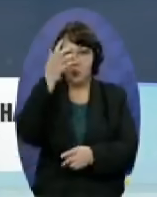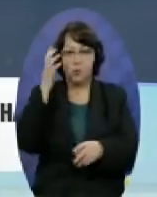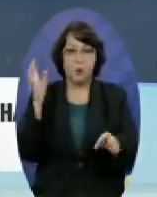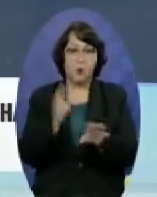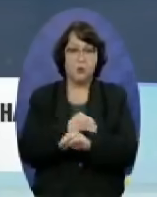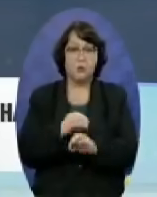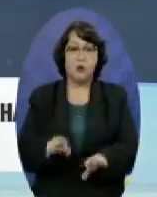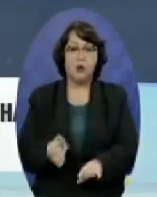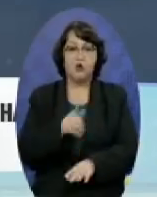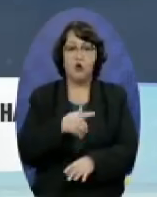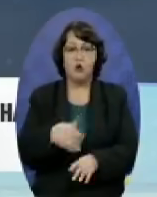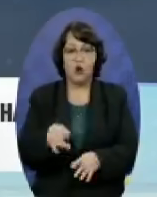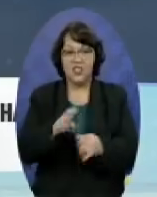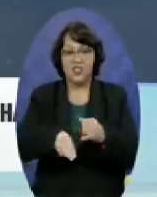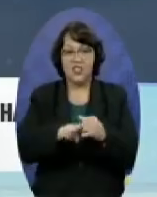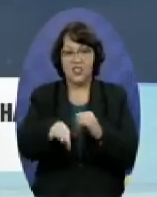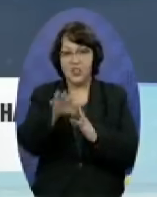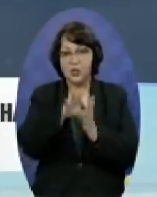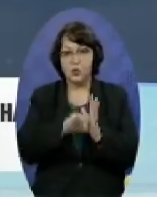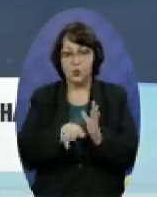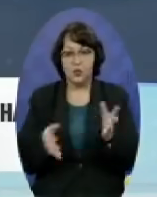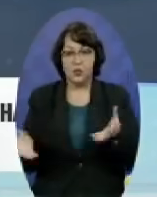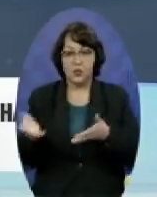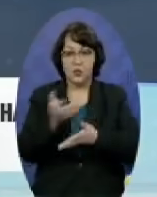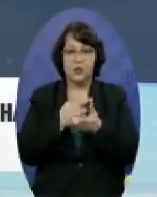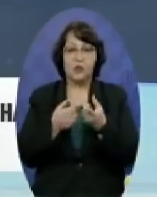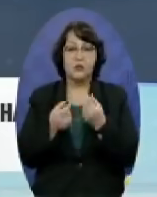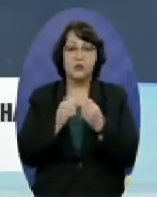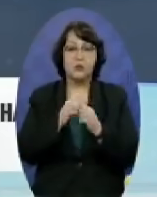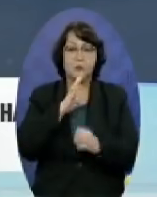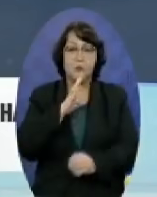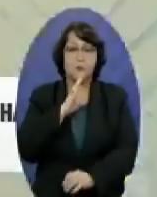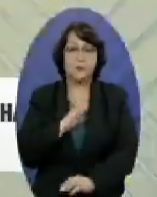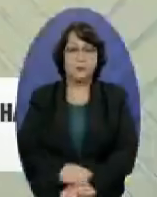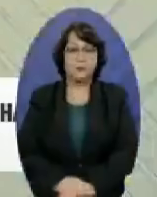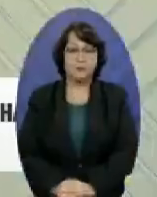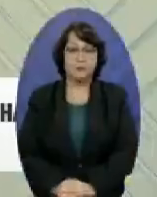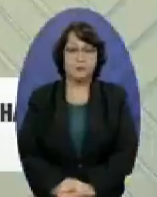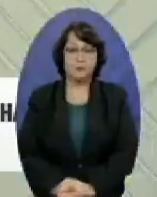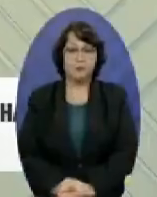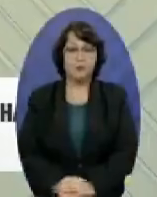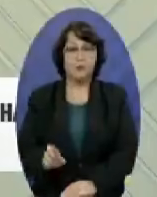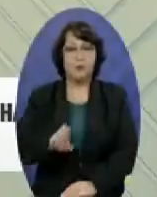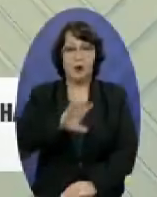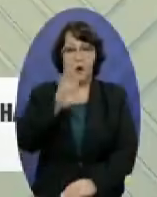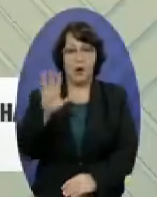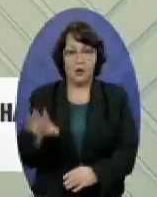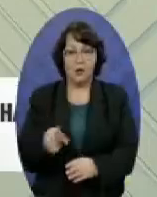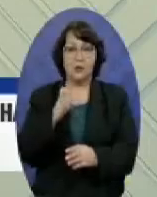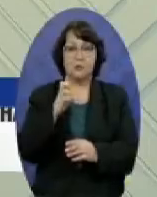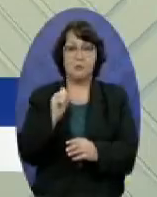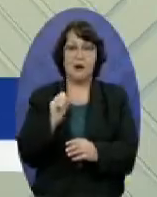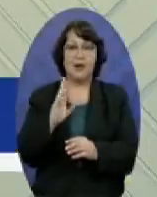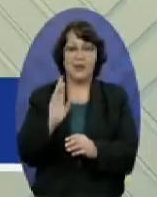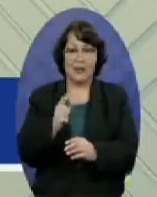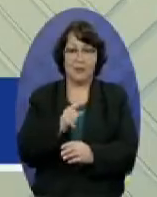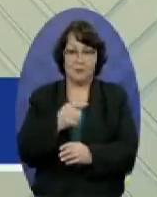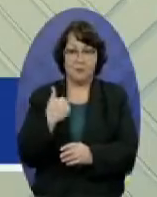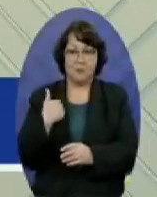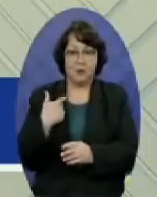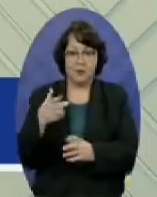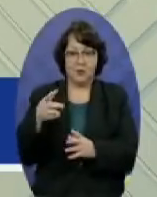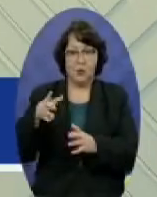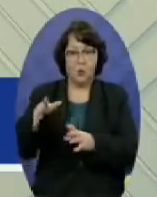хурлын тогтоолын төслийн эцсийн хэлэлцүүлгийг хийх юм. байгалийн баялагын өгөөжийг тийм урт хугацааны хөгжлийн